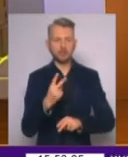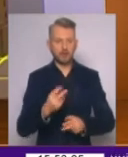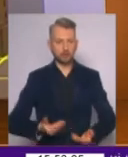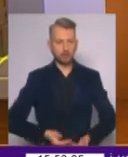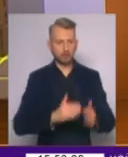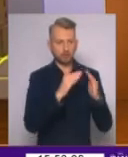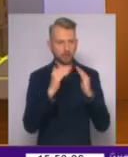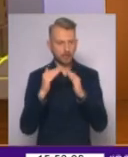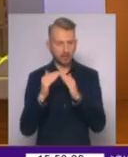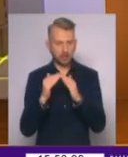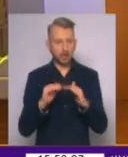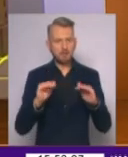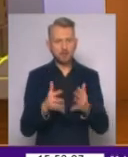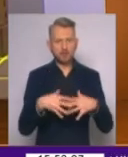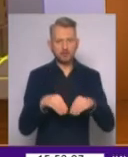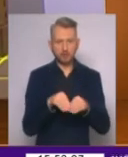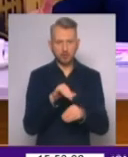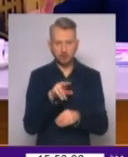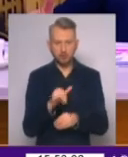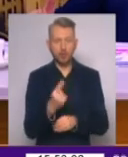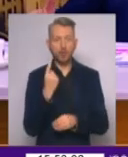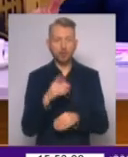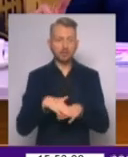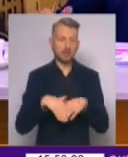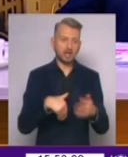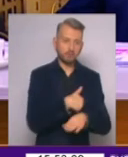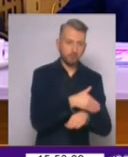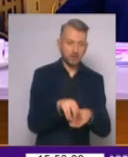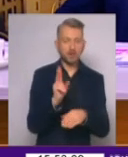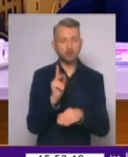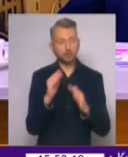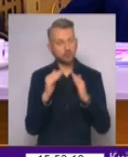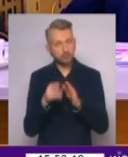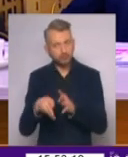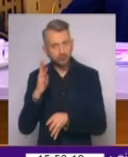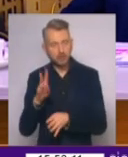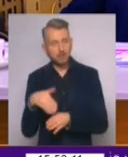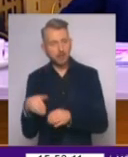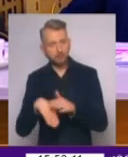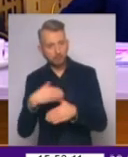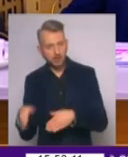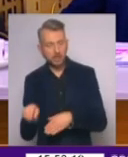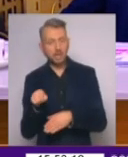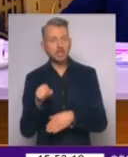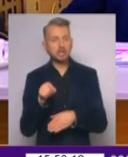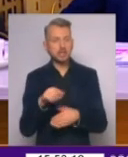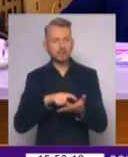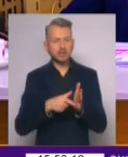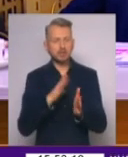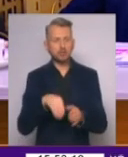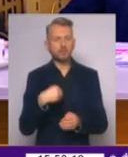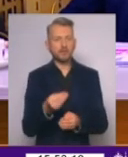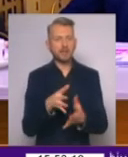будинки малосімейного типу, один на лівому березі, другий на правому березі. І, власне, ці квартири будуть видалятися сімейним